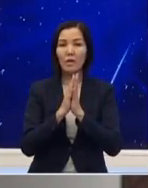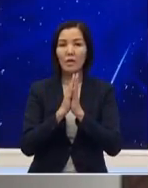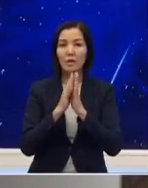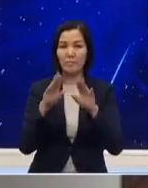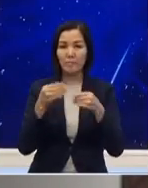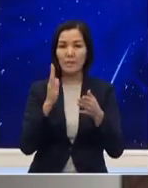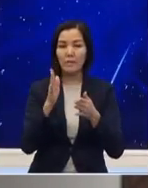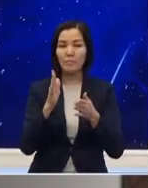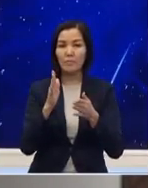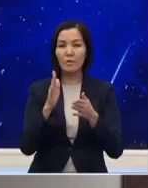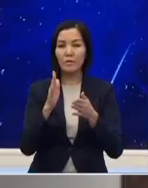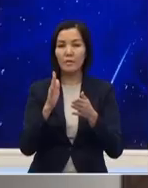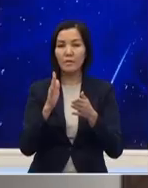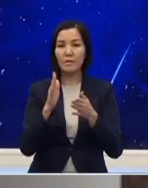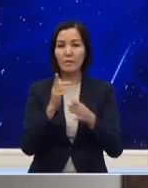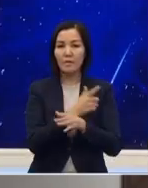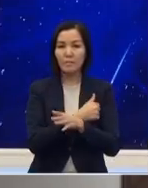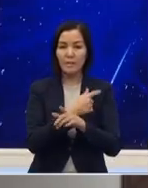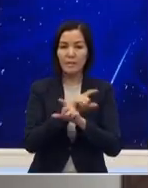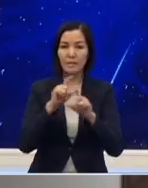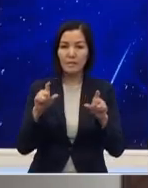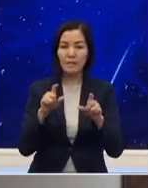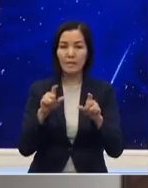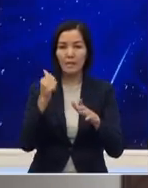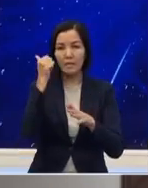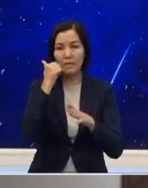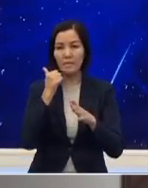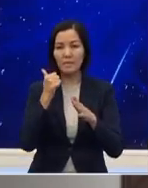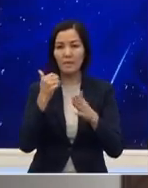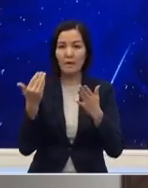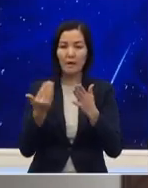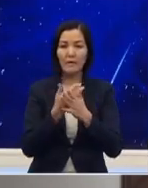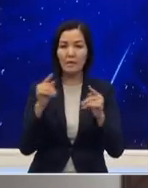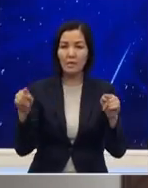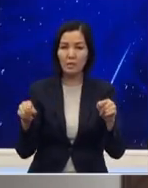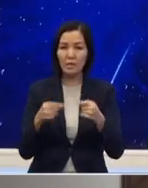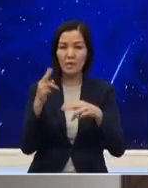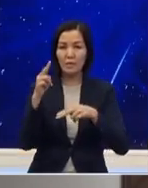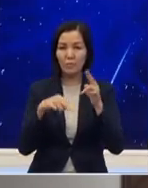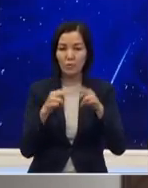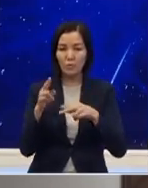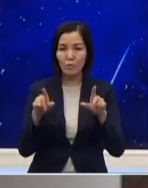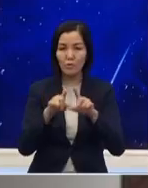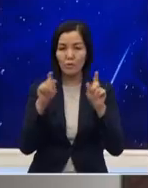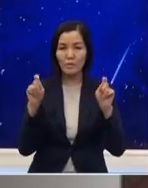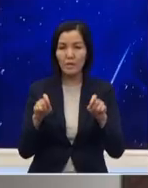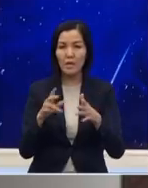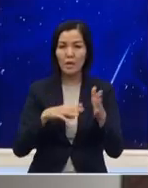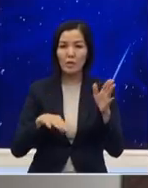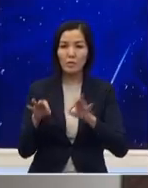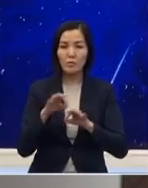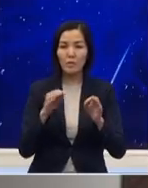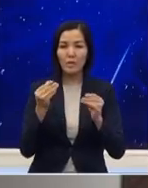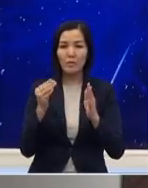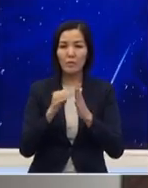қатар қазір біз 7 ауылда осы медициналық пункттарын сынға келмейтін жағдайда тұр. Соның құрылысына, жобалау сметалық